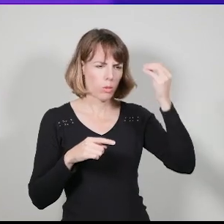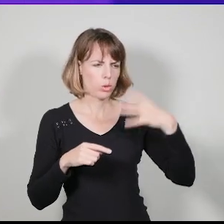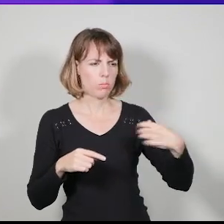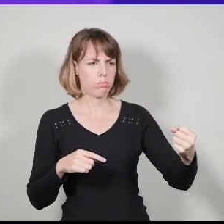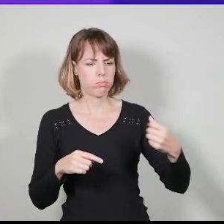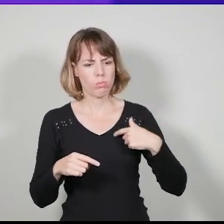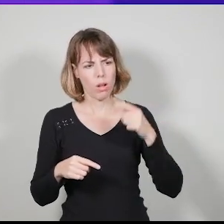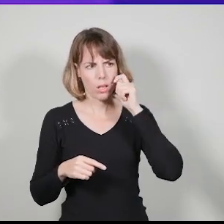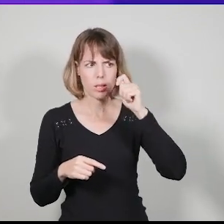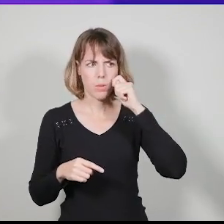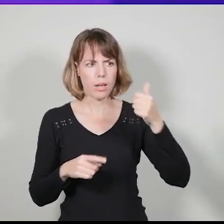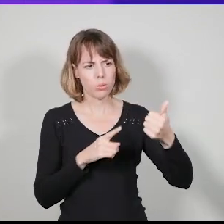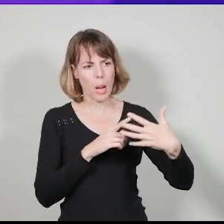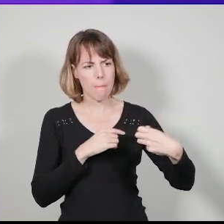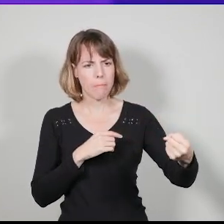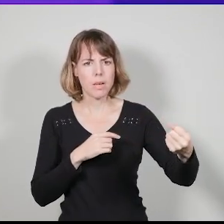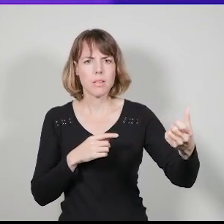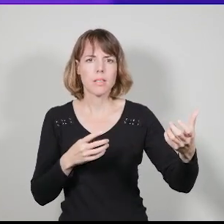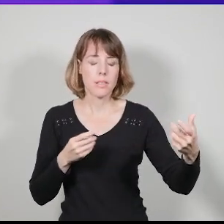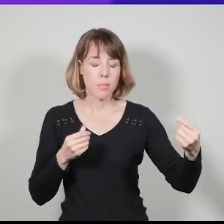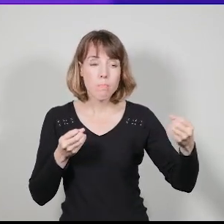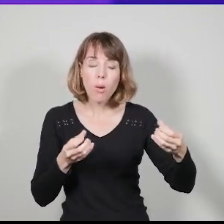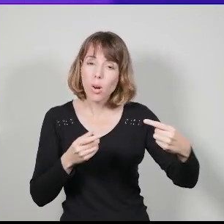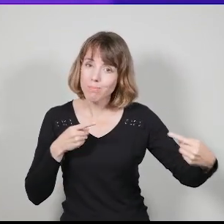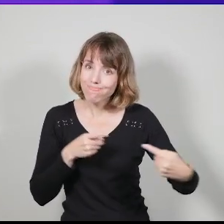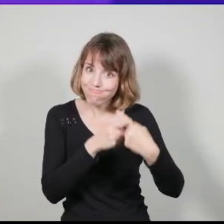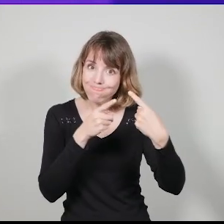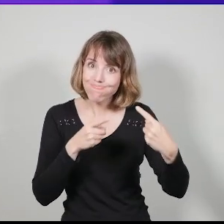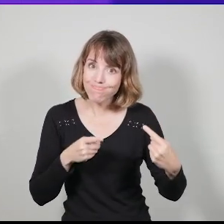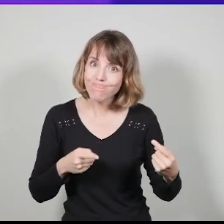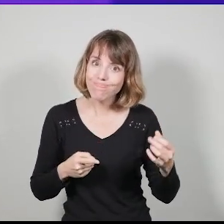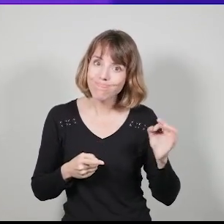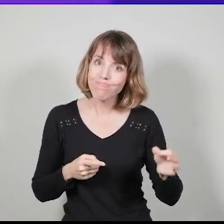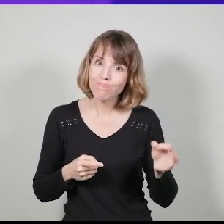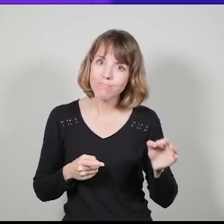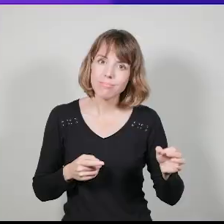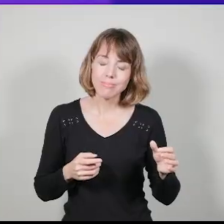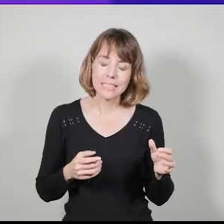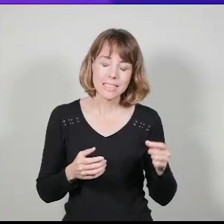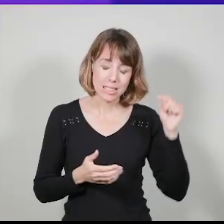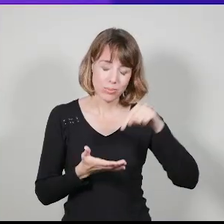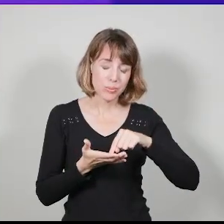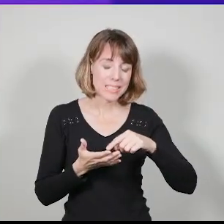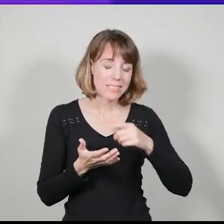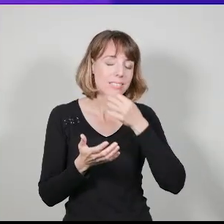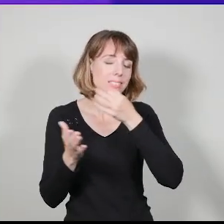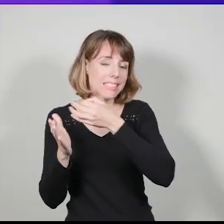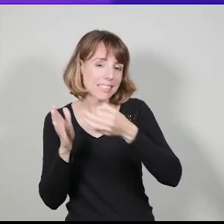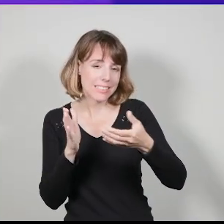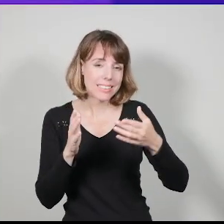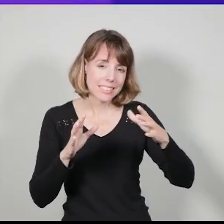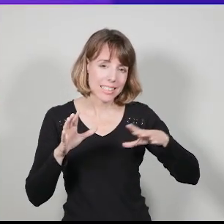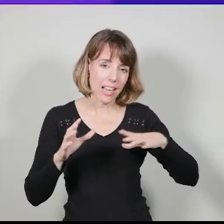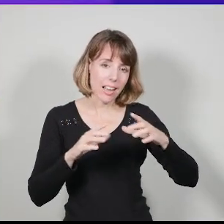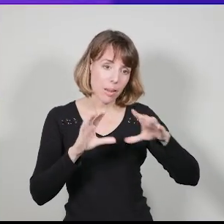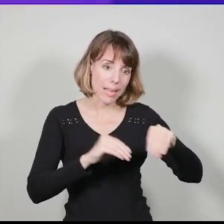a acquis malgré tout. Et il y a des frictions, il y a, c'est dit dans la vie, des espaces de négociation à retrouver entre ce qu'est le